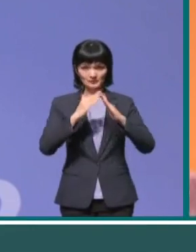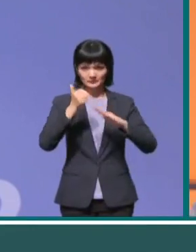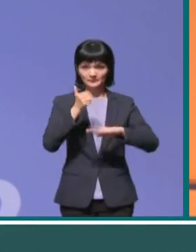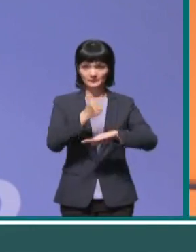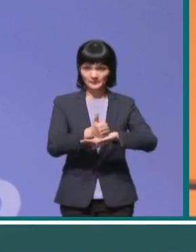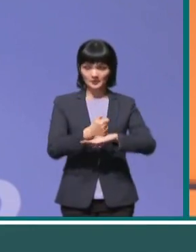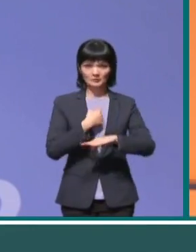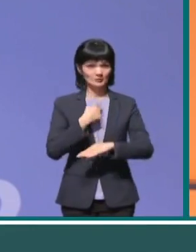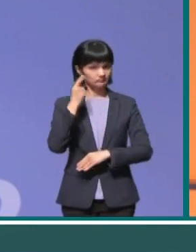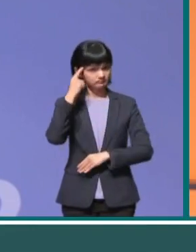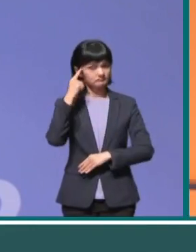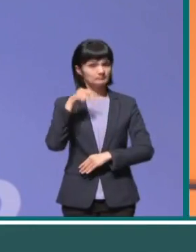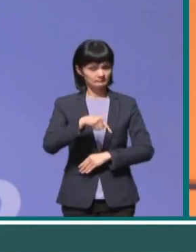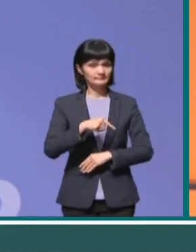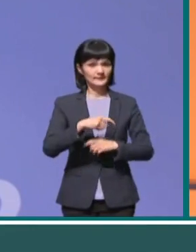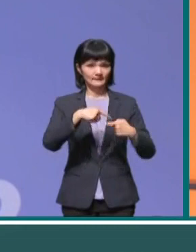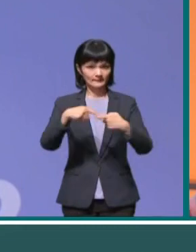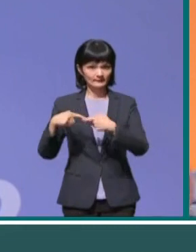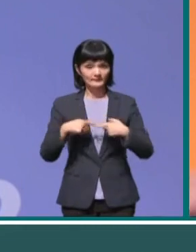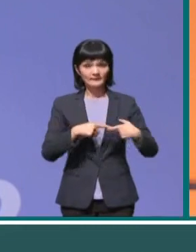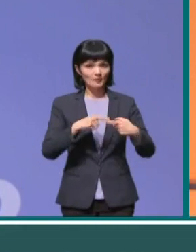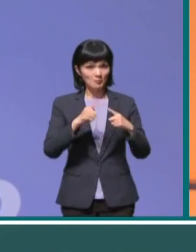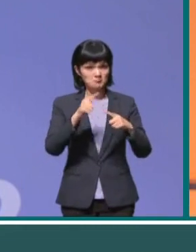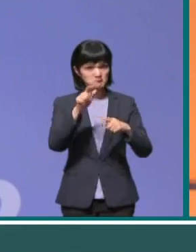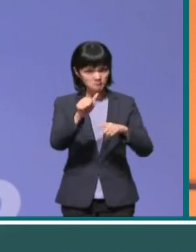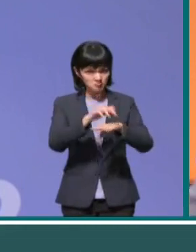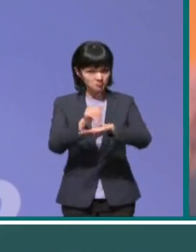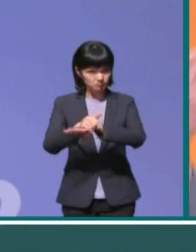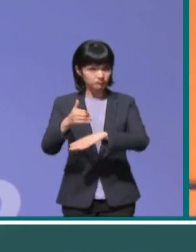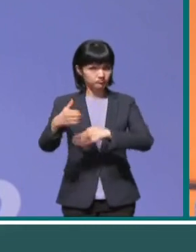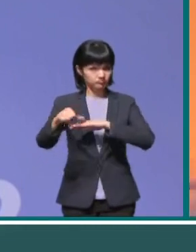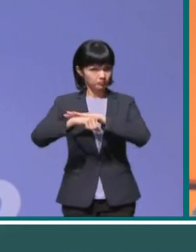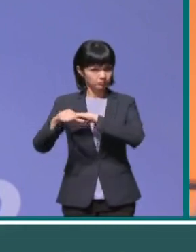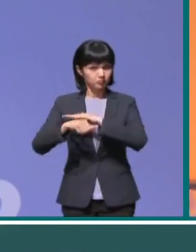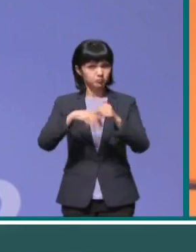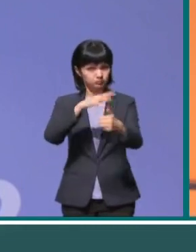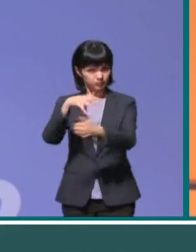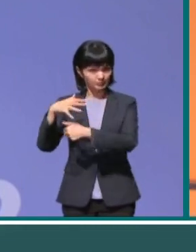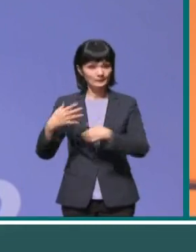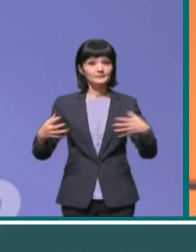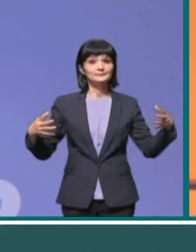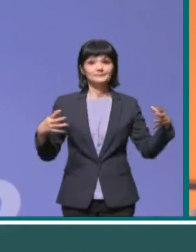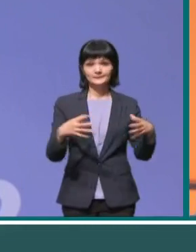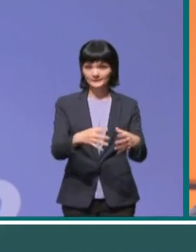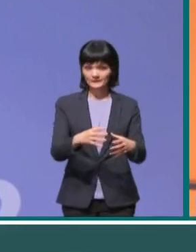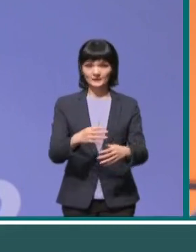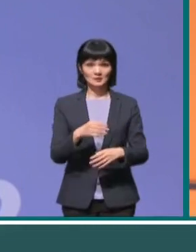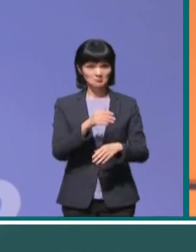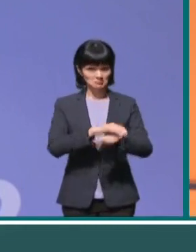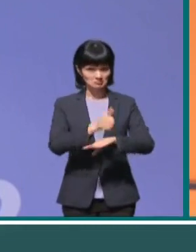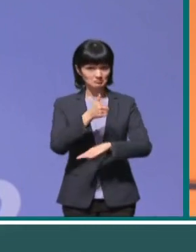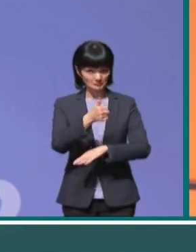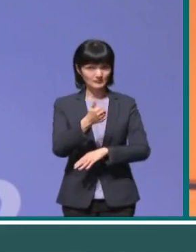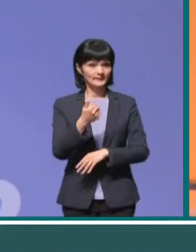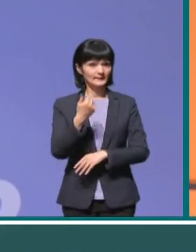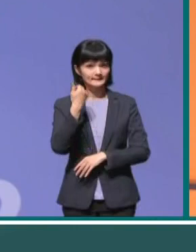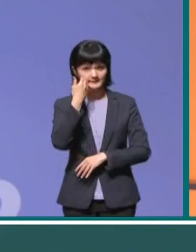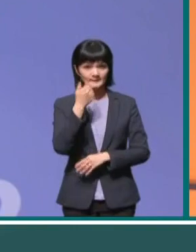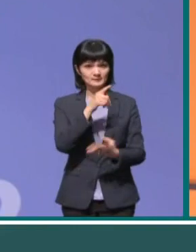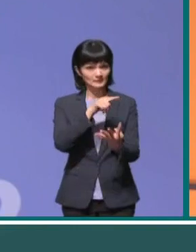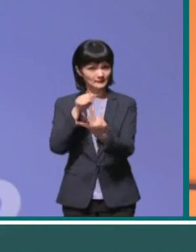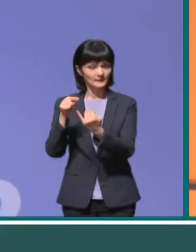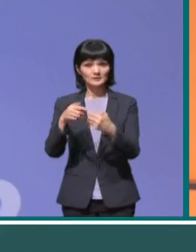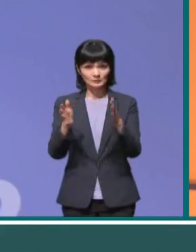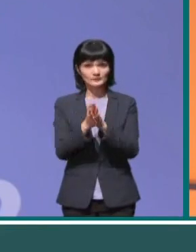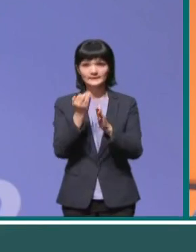岸、右岸要发展经济什么的。可是到后面三分钟呢，又开始在打防疫之后。哦，又回到他原本的那种恶毒的这个